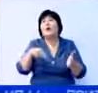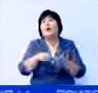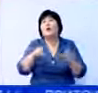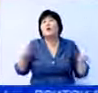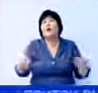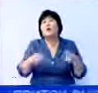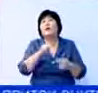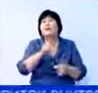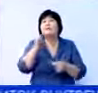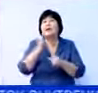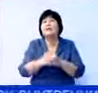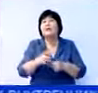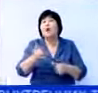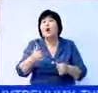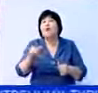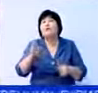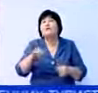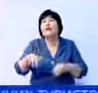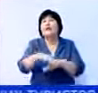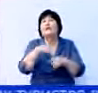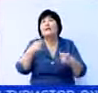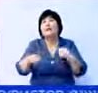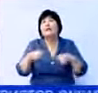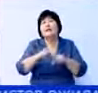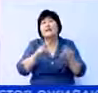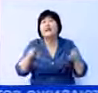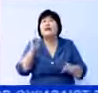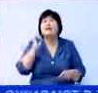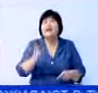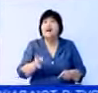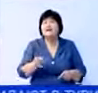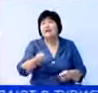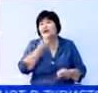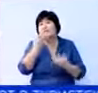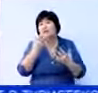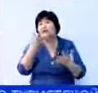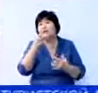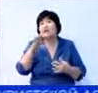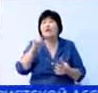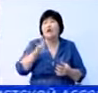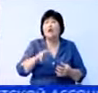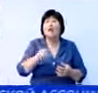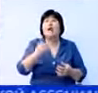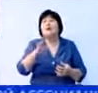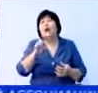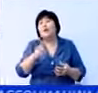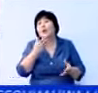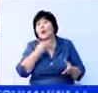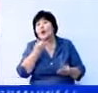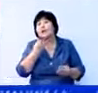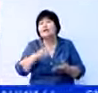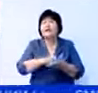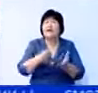возобновлена работа центрального универсального рынка и торговых центров, такси, цветочных и фотосалонов, салонов красоты,